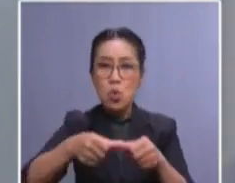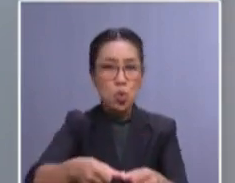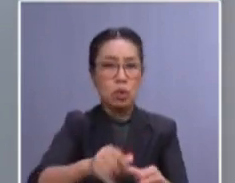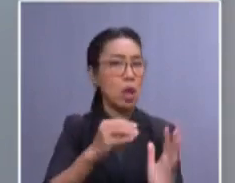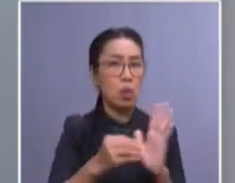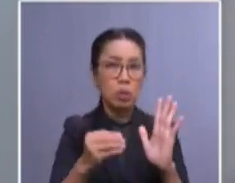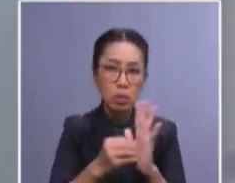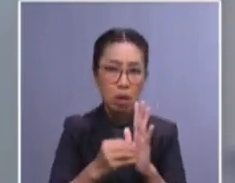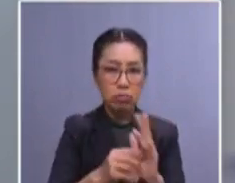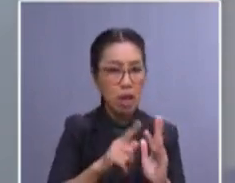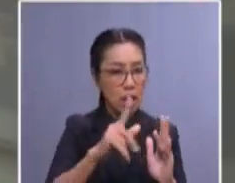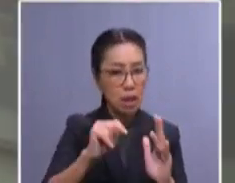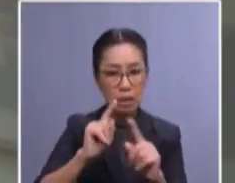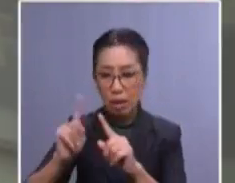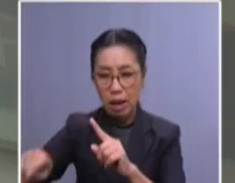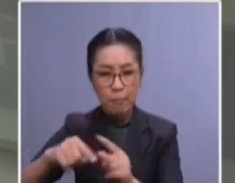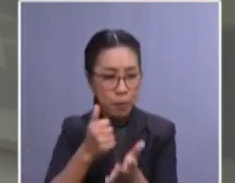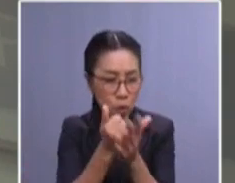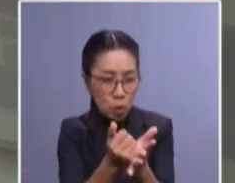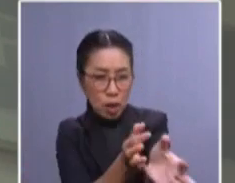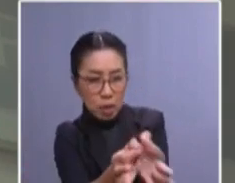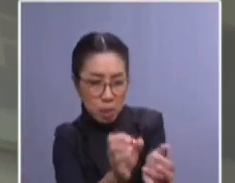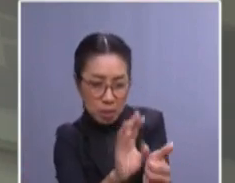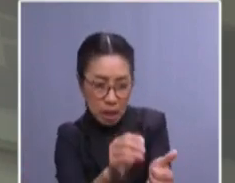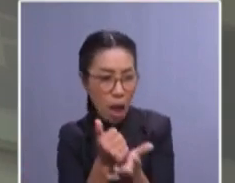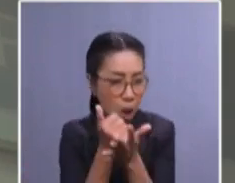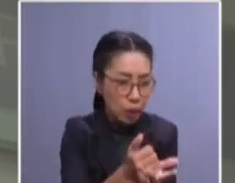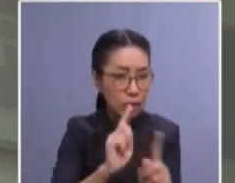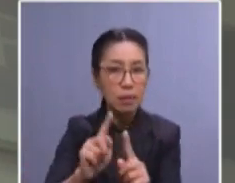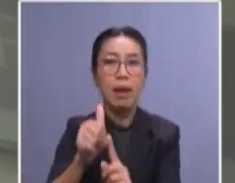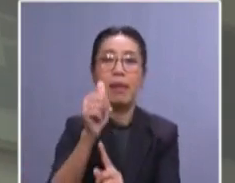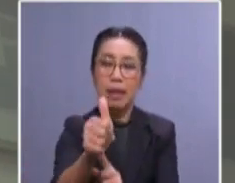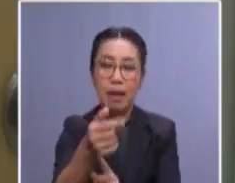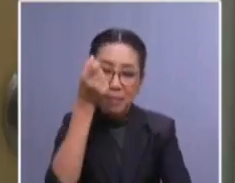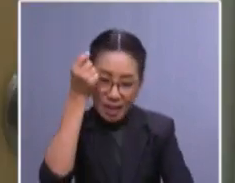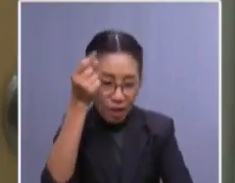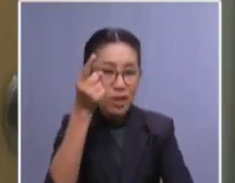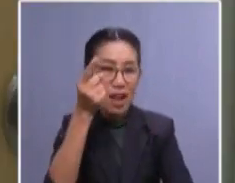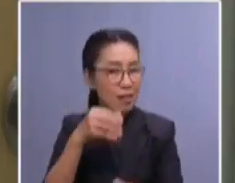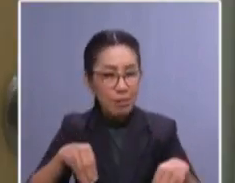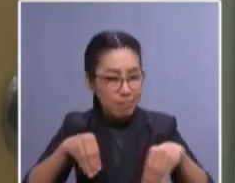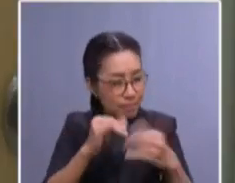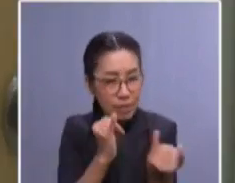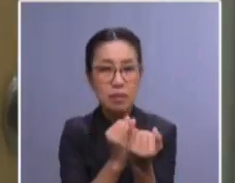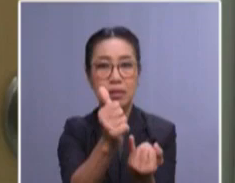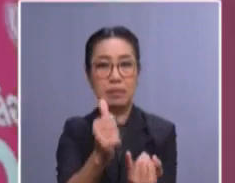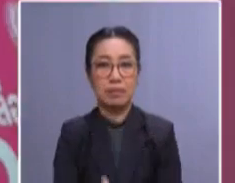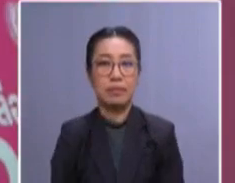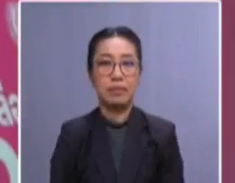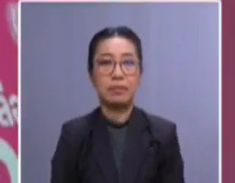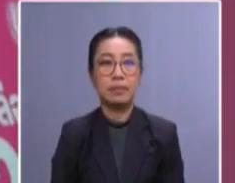านครเพื่อจะช่วยเหลือร่วมแก้ปัญหาและก็เป็นที่พึ่งพาของผู้ประสบเหตุอย่างเข้าใจและก็ใกล้ชิดที่สุดค่ะ